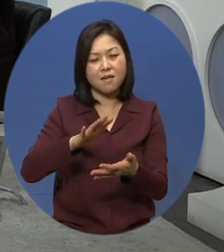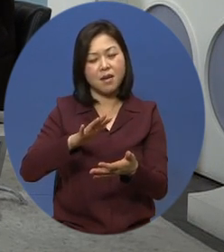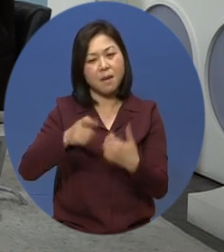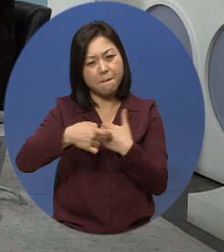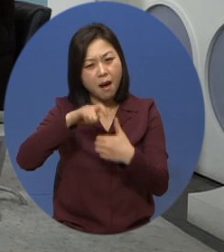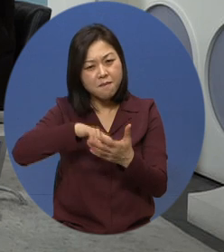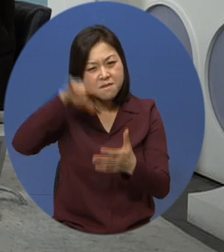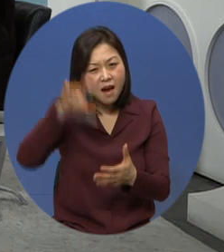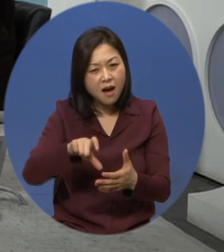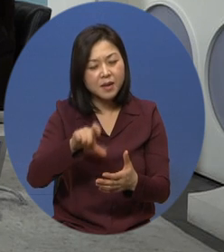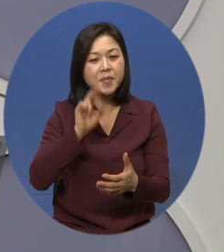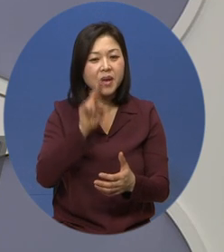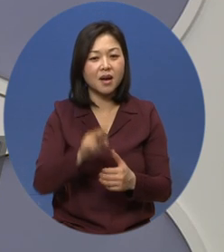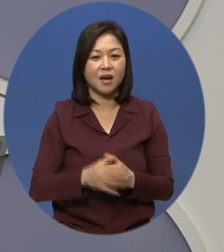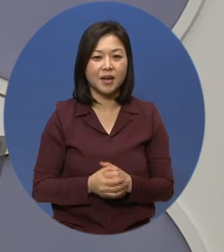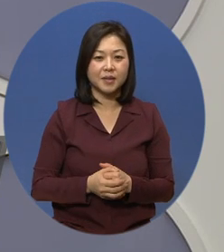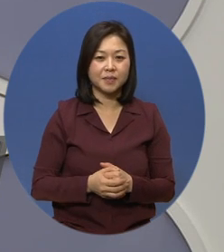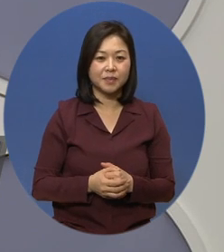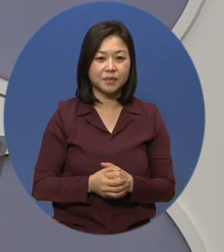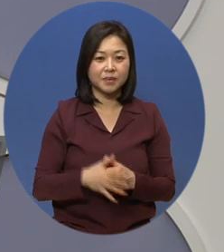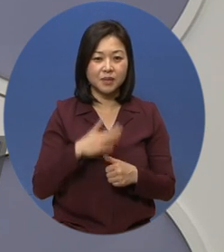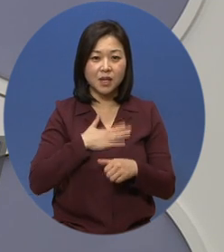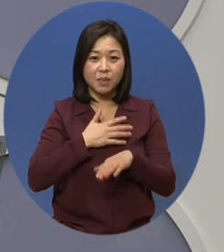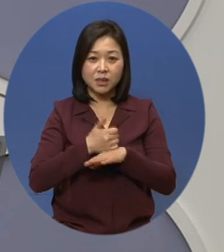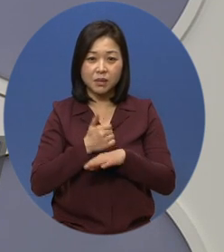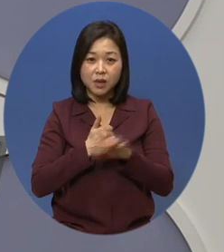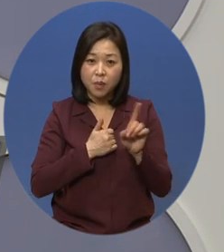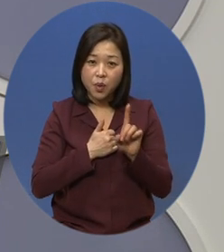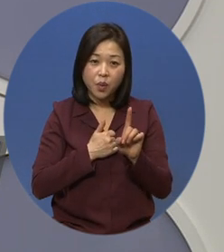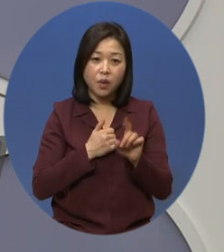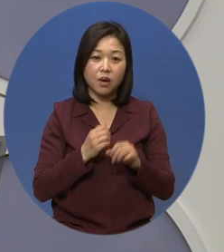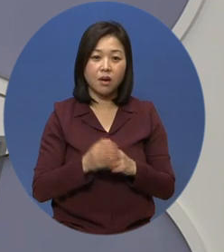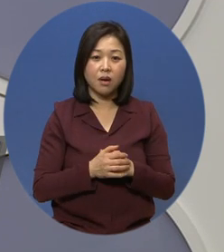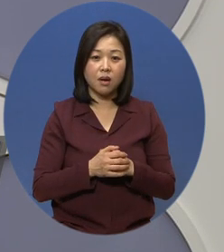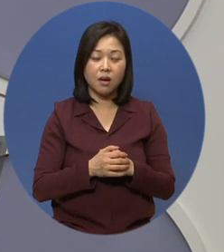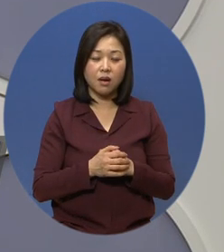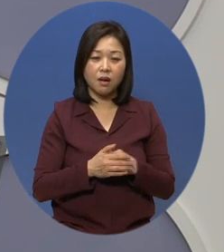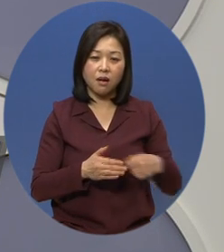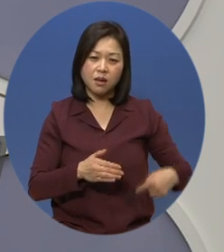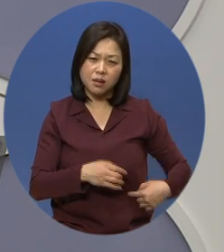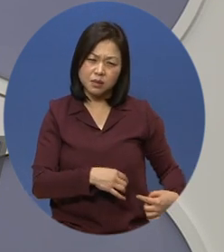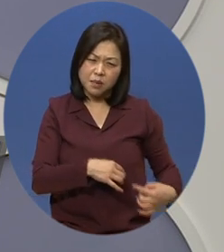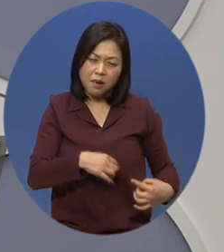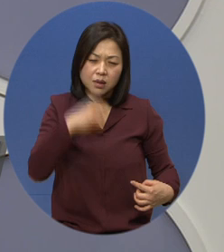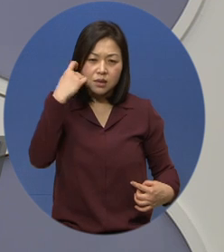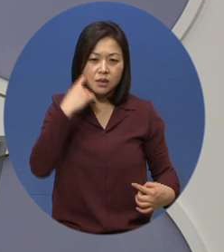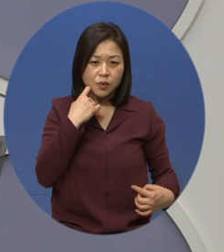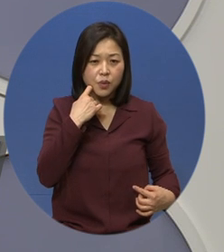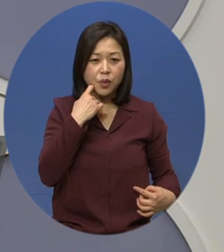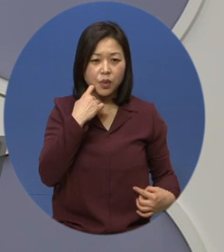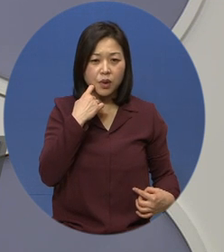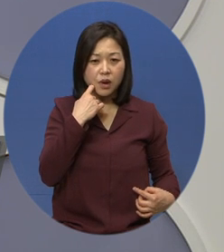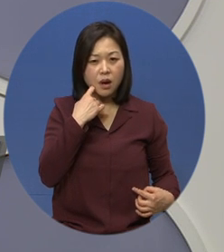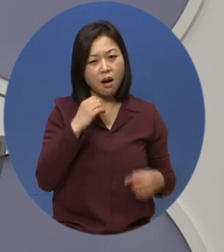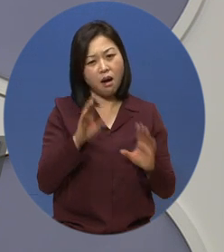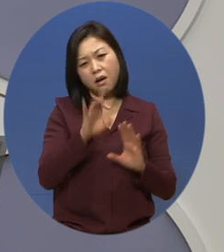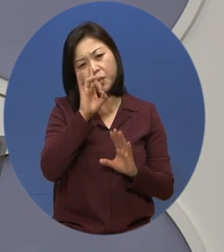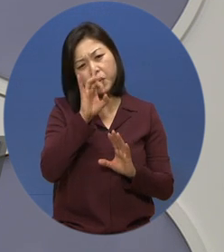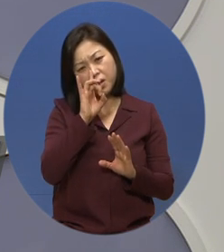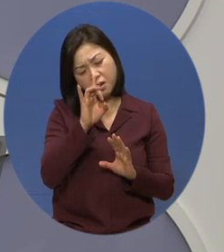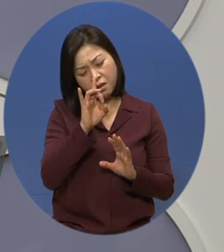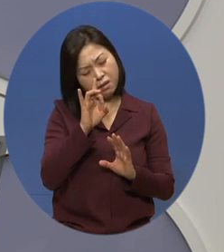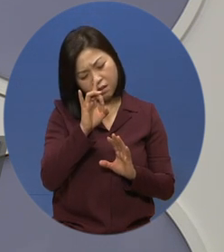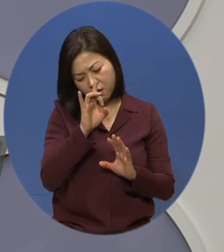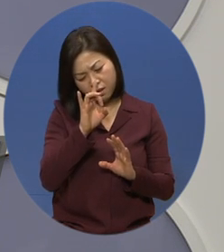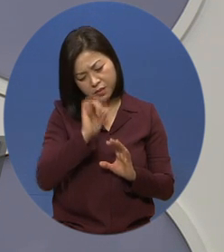넘쳐 냐 거는 제가 이제 마지막에 이제 그런 양심의 가책을 느끼고 이거 안되겠다 해서 문제